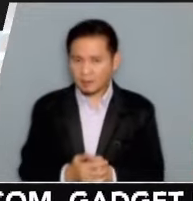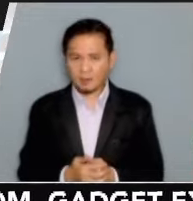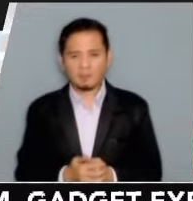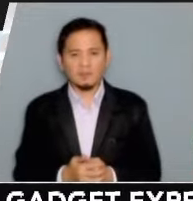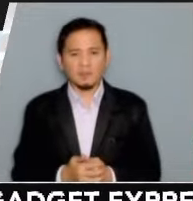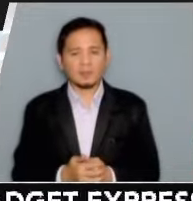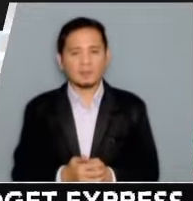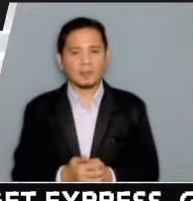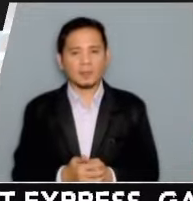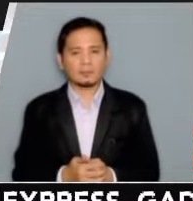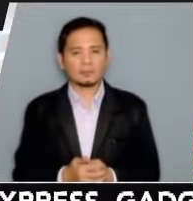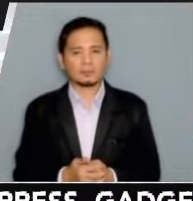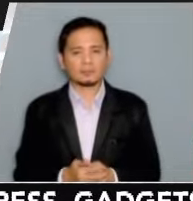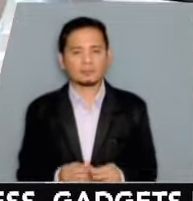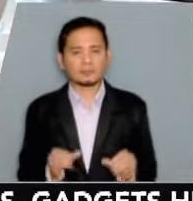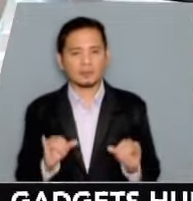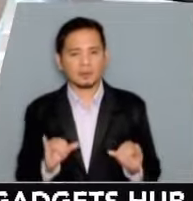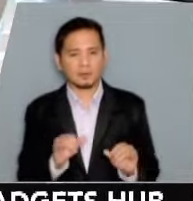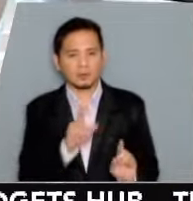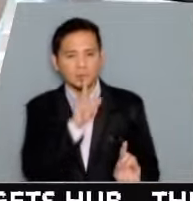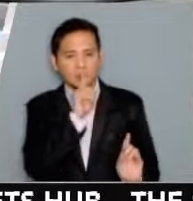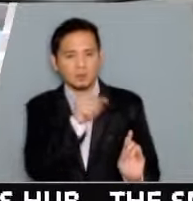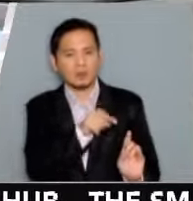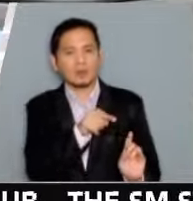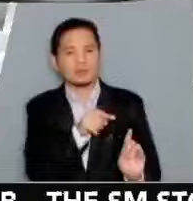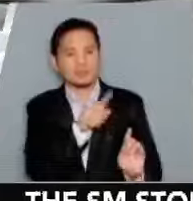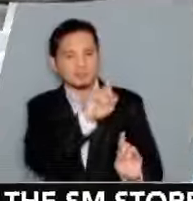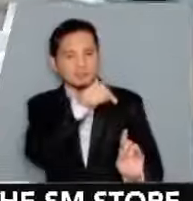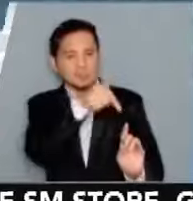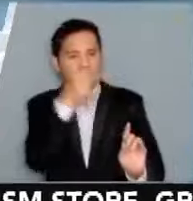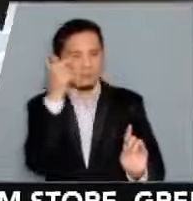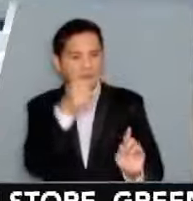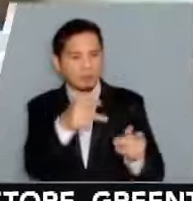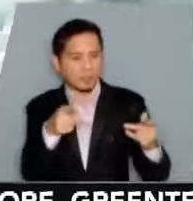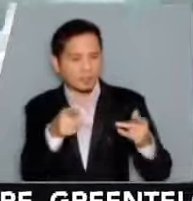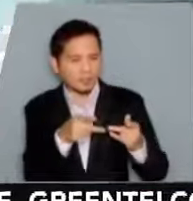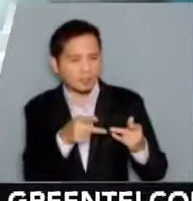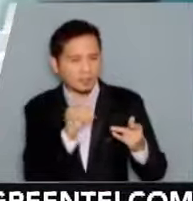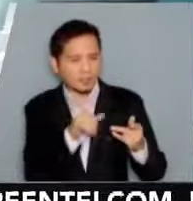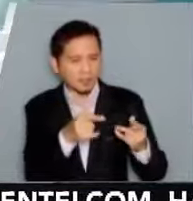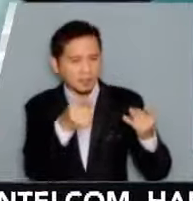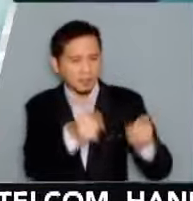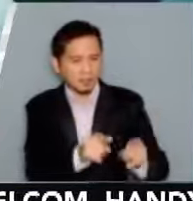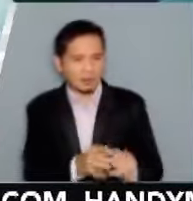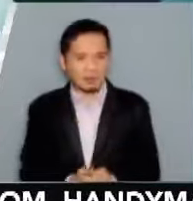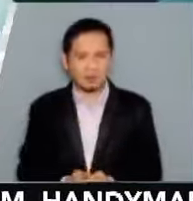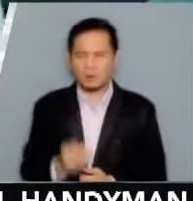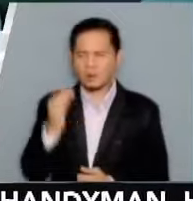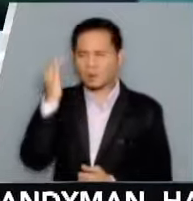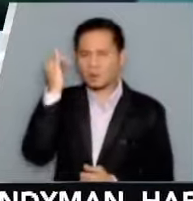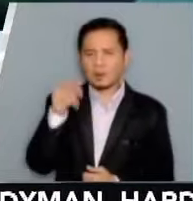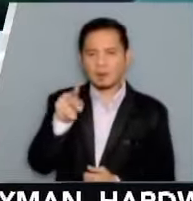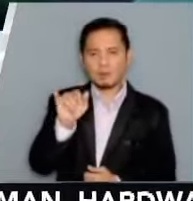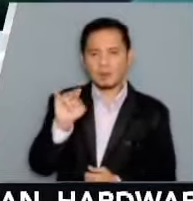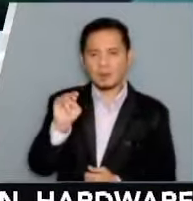at saka patok talaga sa isang lugar pun Tulfo Bakit ang team number niya ay